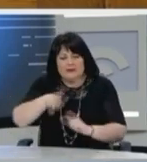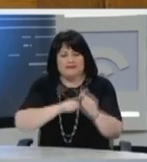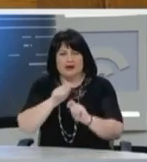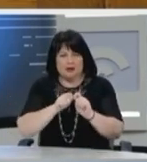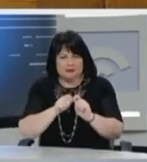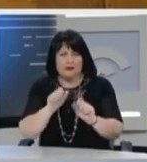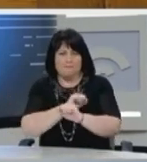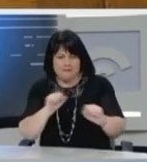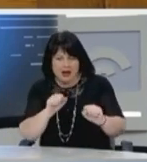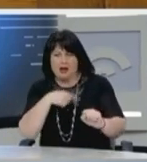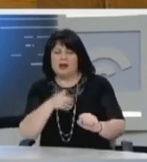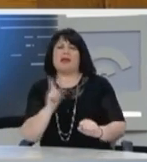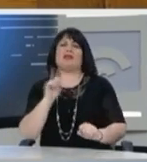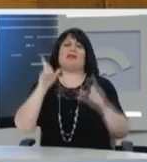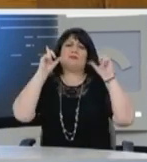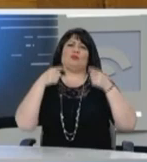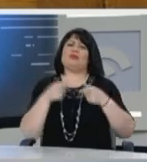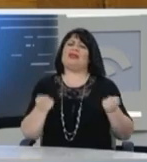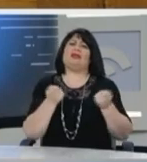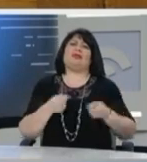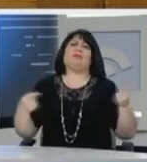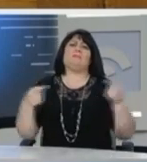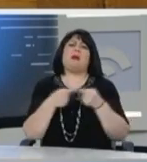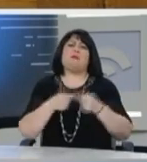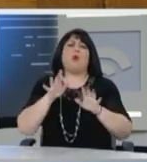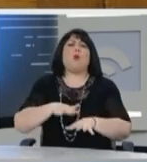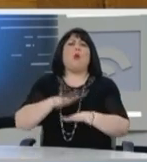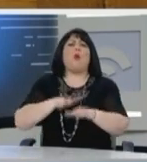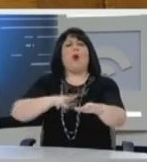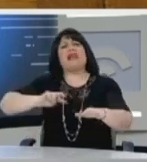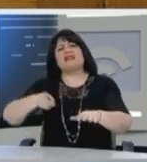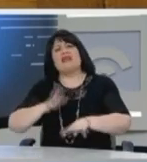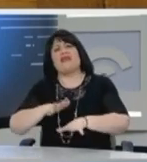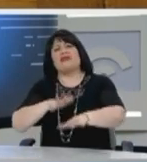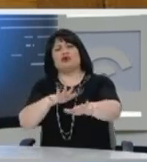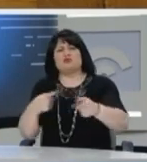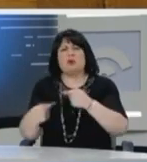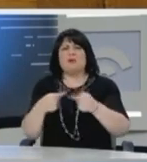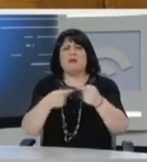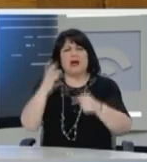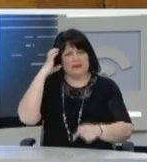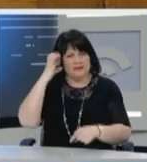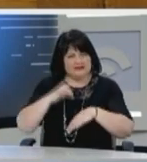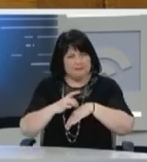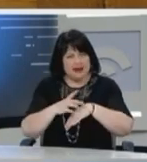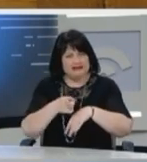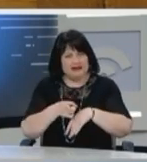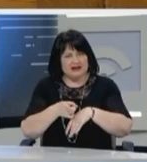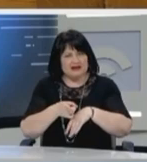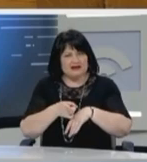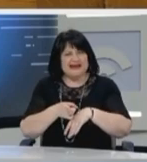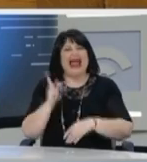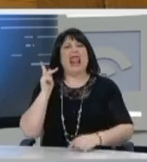Δεν γίνεται με συγκρούσεις μεταξύ διαδηλωτών και αντιδιαδηλωτών, γιατί θυμάστε στην Πάτρα εκείνος